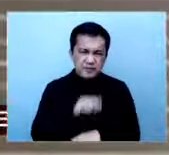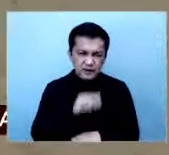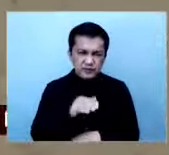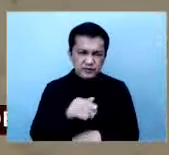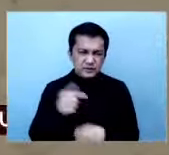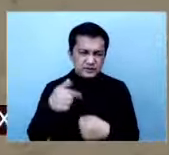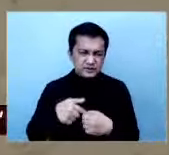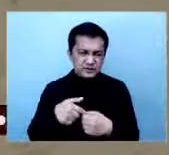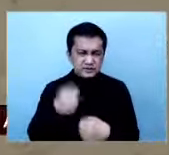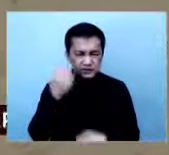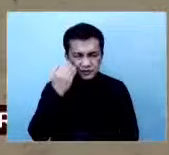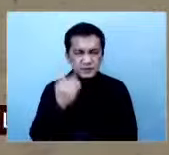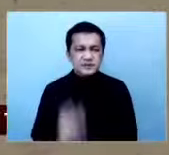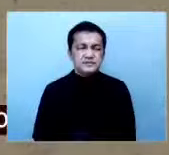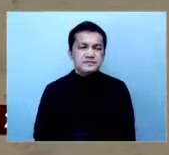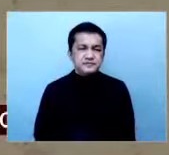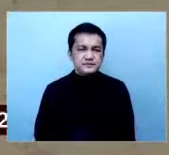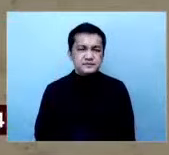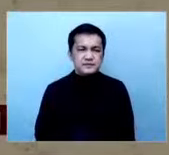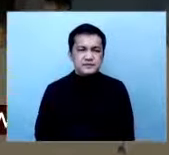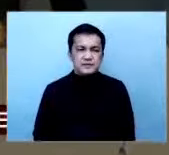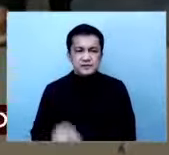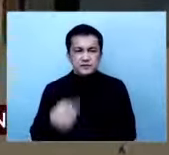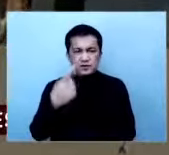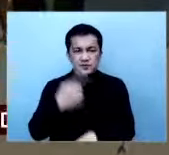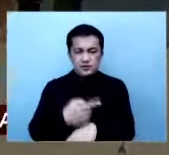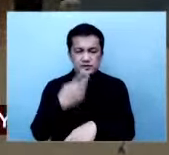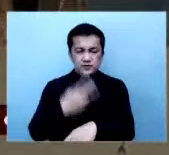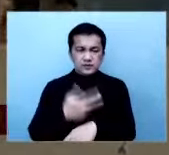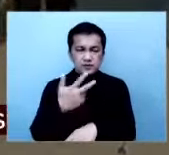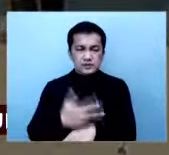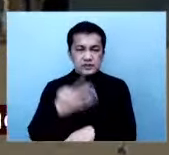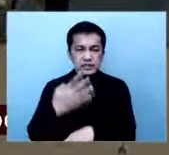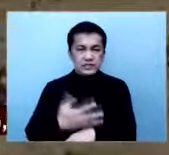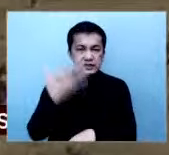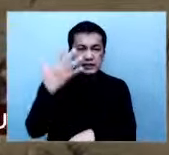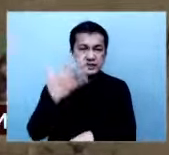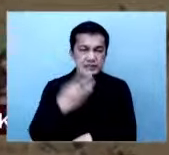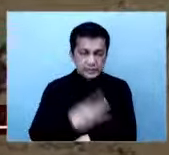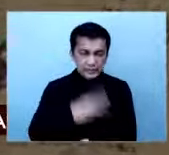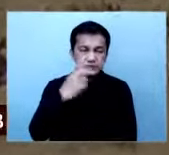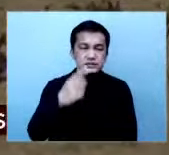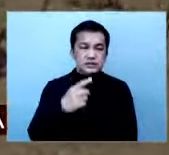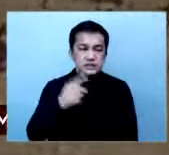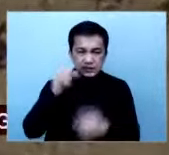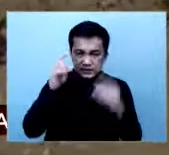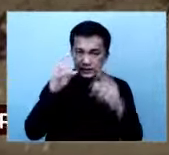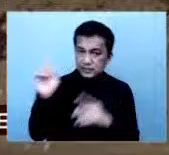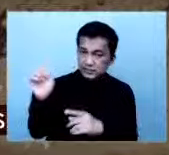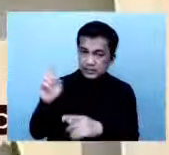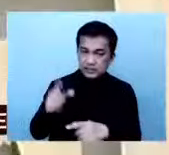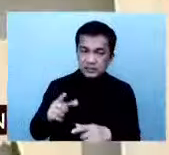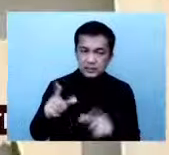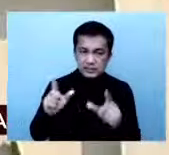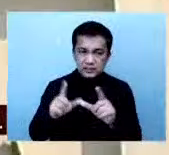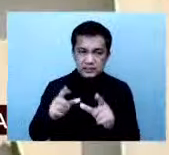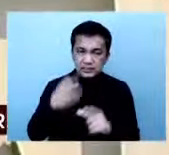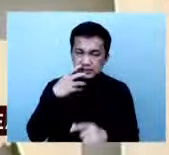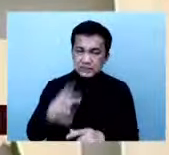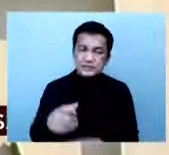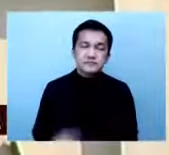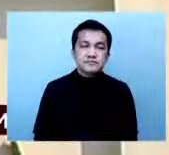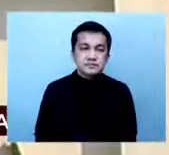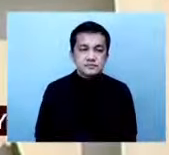pa limang sunod-sunod na araw ng nasa danger level ang heat index o init na dama ng katawan sa lungsod ayon sa